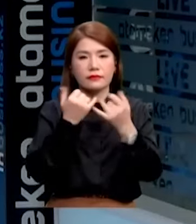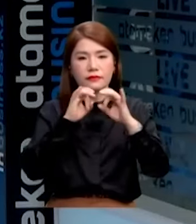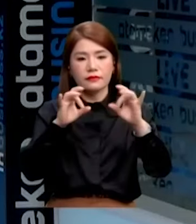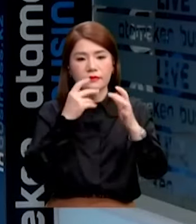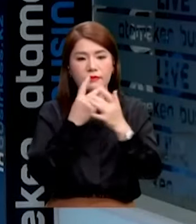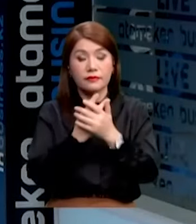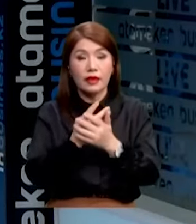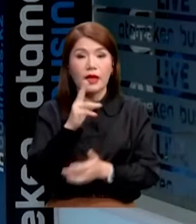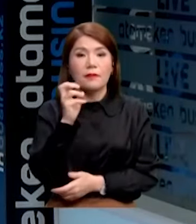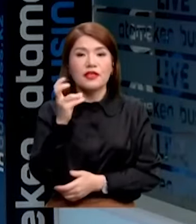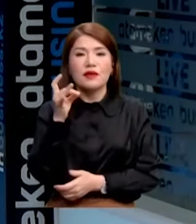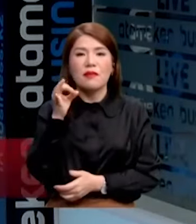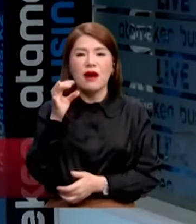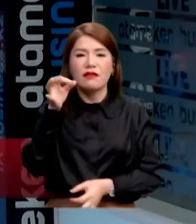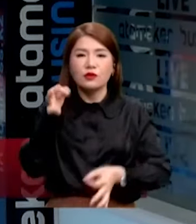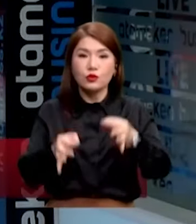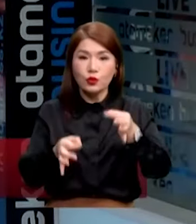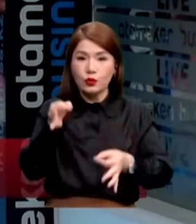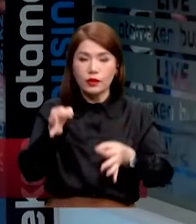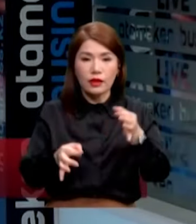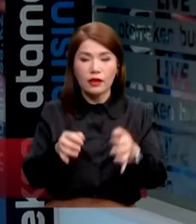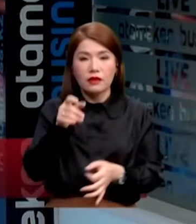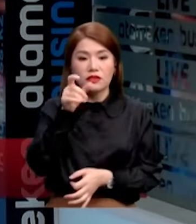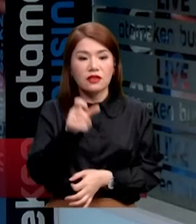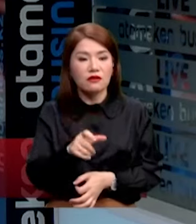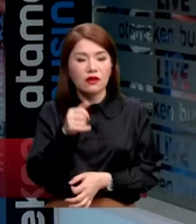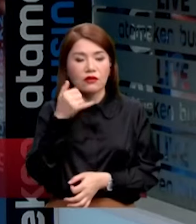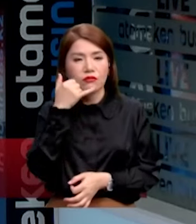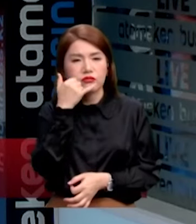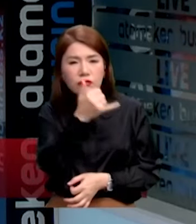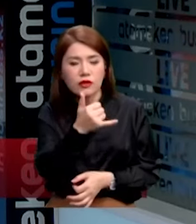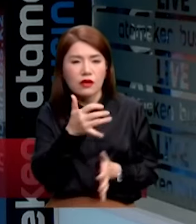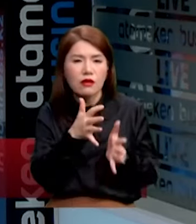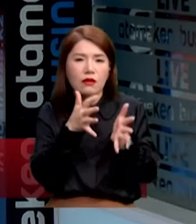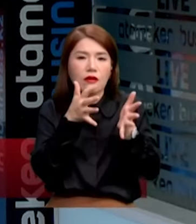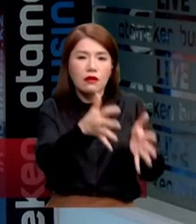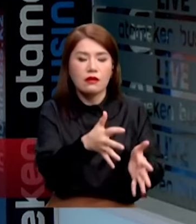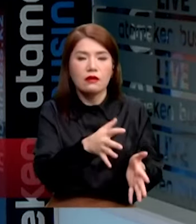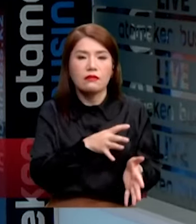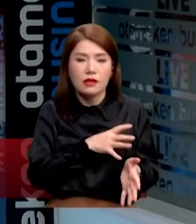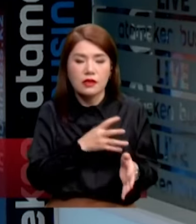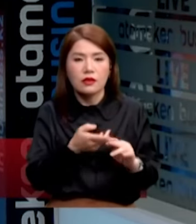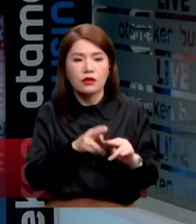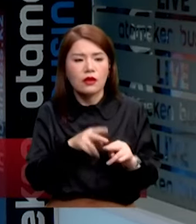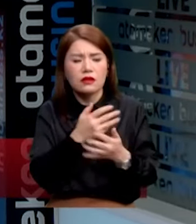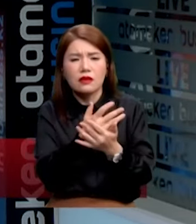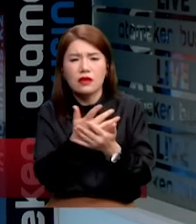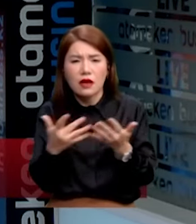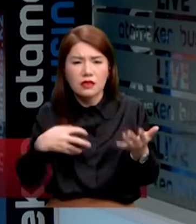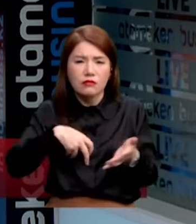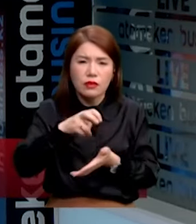Бишімбаев ісін жүргізіп жатқан судьяға біреулер белгісіз нөмірден хабарласып қоқан лоқы жасаған. Әрі қорқыту үшін түрлі